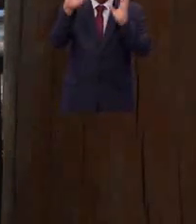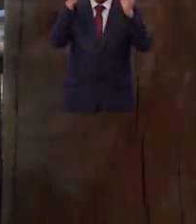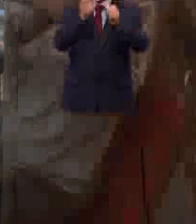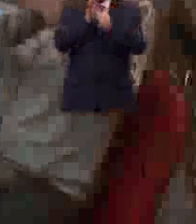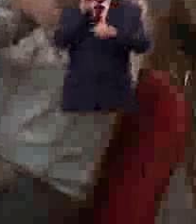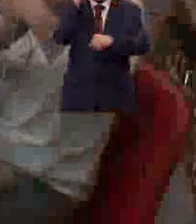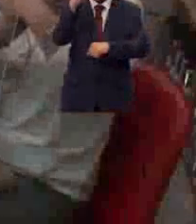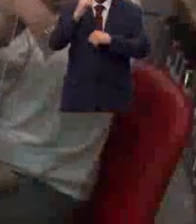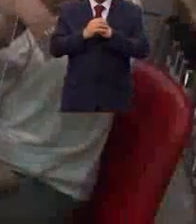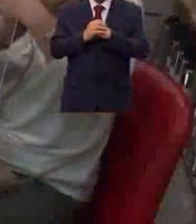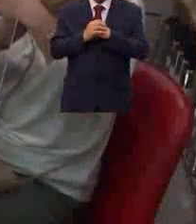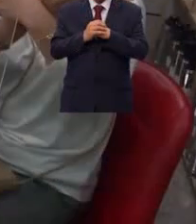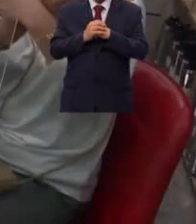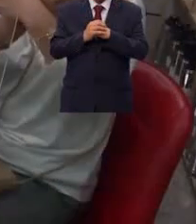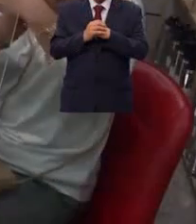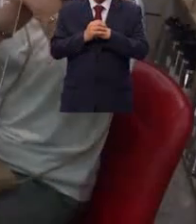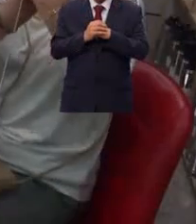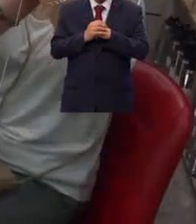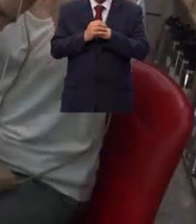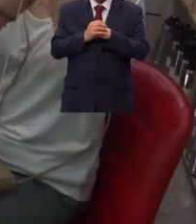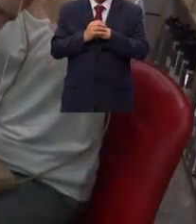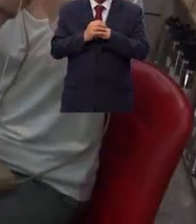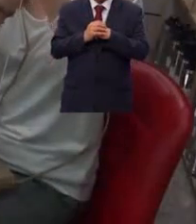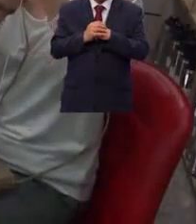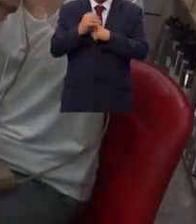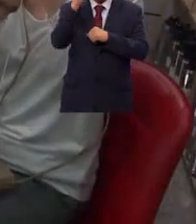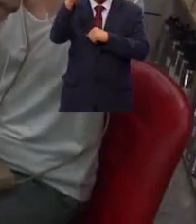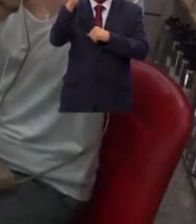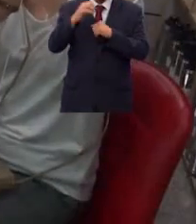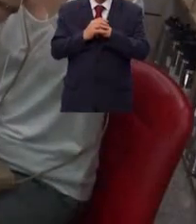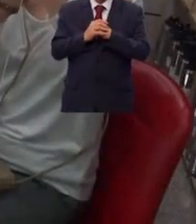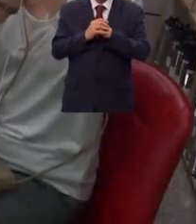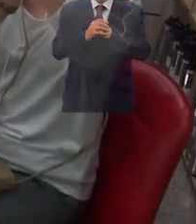파이팅! 부산 삼복도로 삼복 네트워크 파이팅!